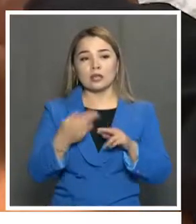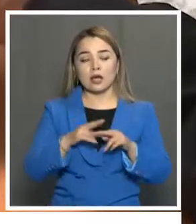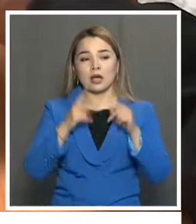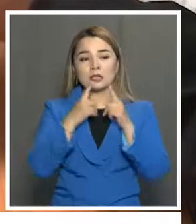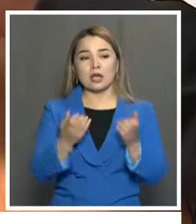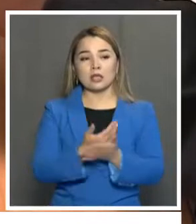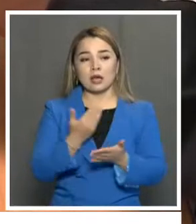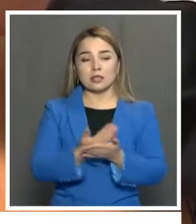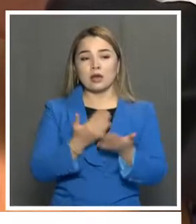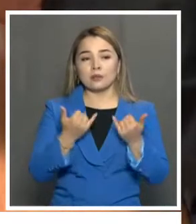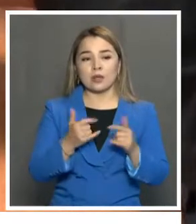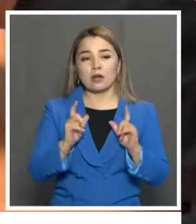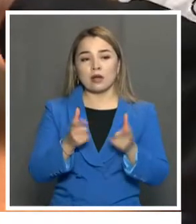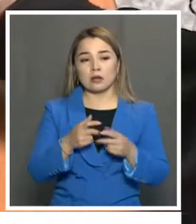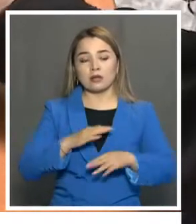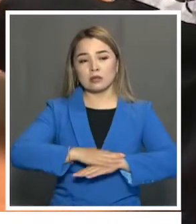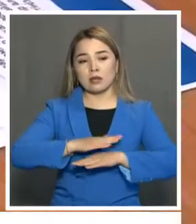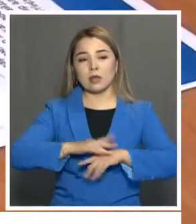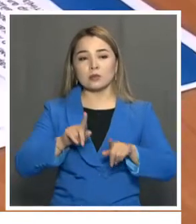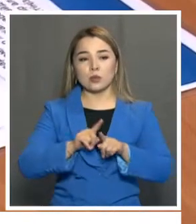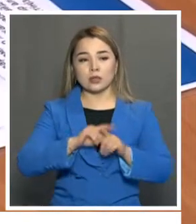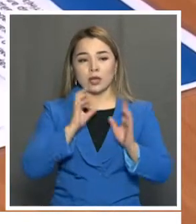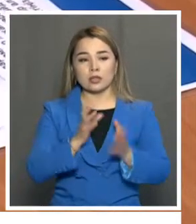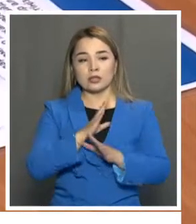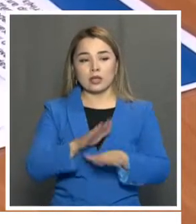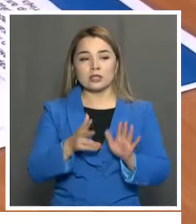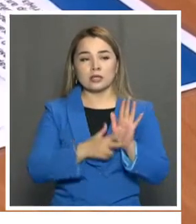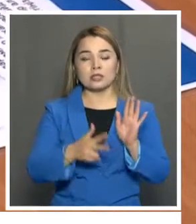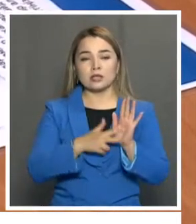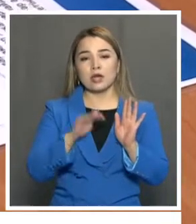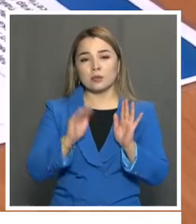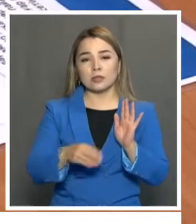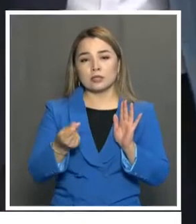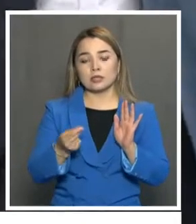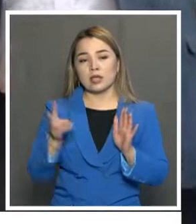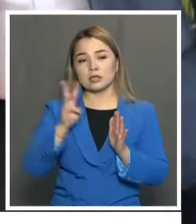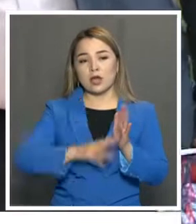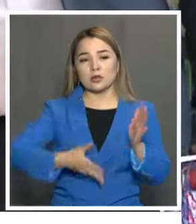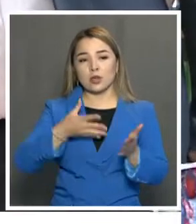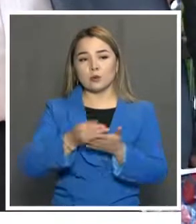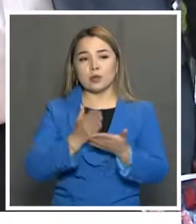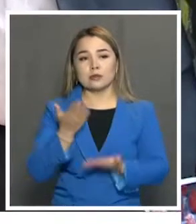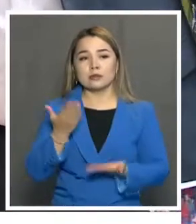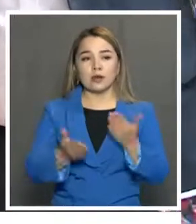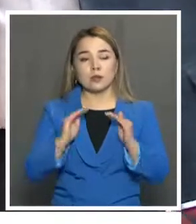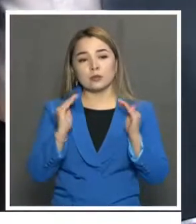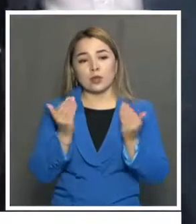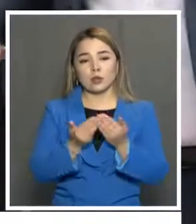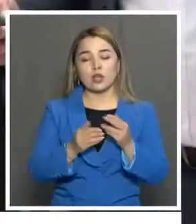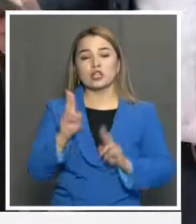хабарлады. Карантиндік тәртіпті сақтамаған адамға 88 мың теңгеге жуық әкімшілік айыппұл салынады. Ал оқшаулау режимін бұзғандар